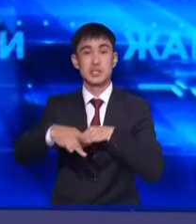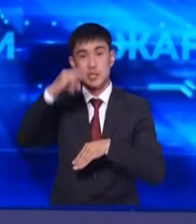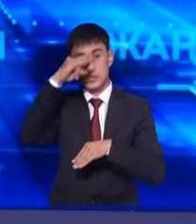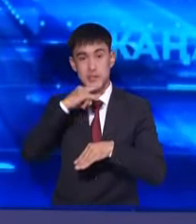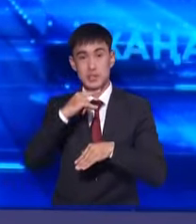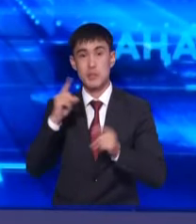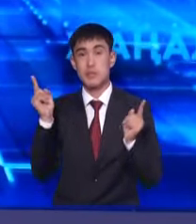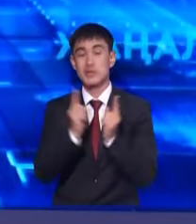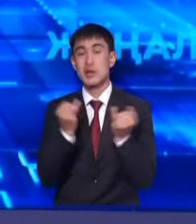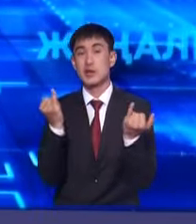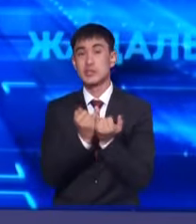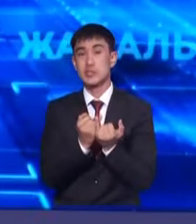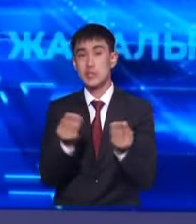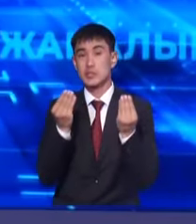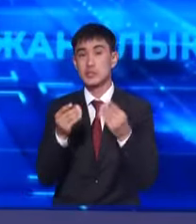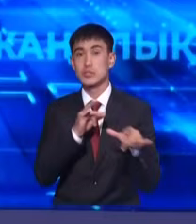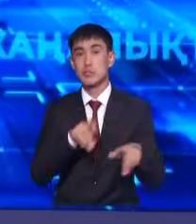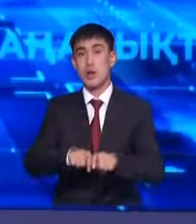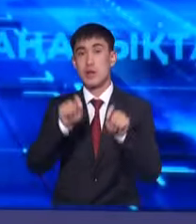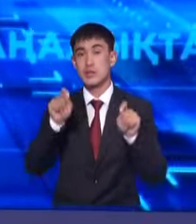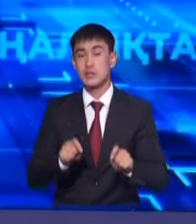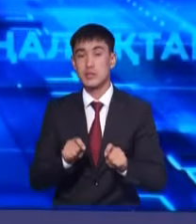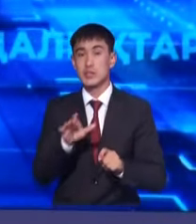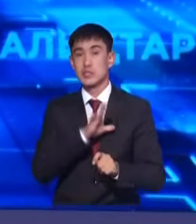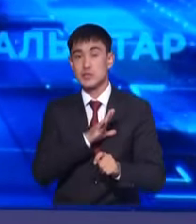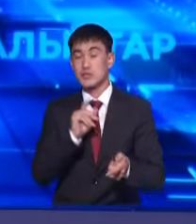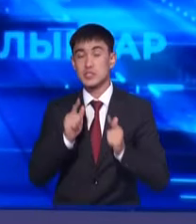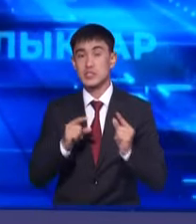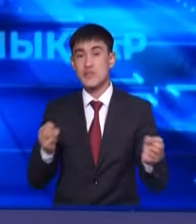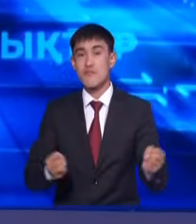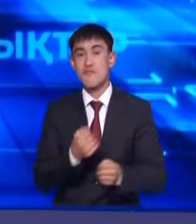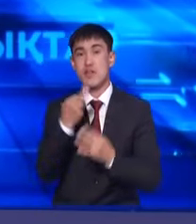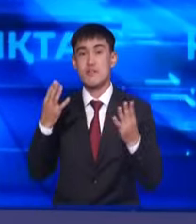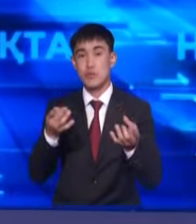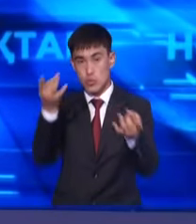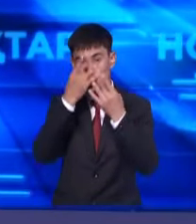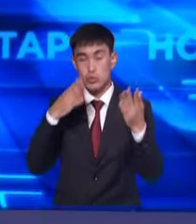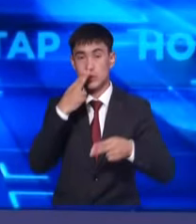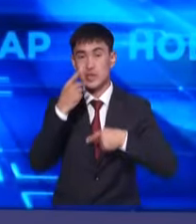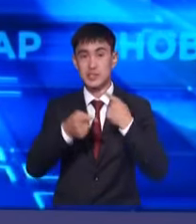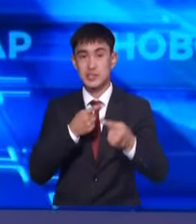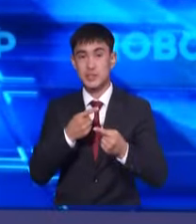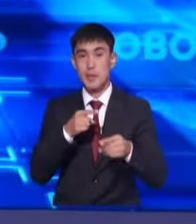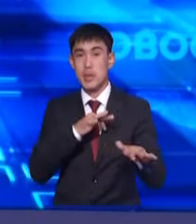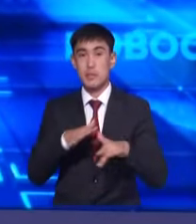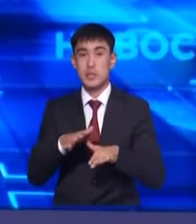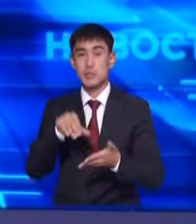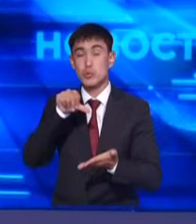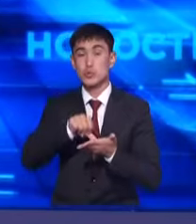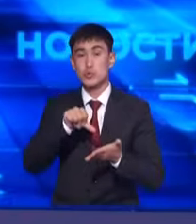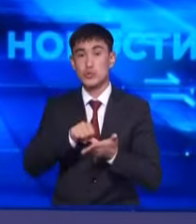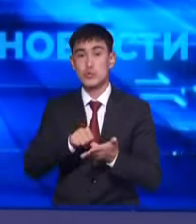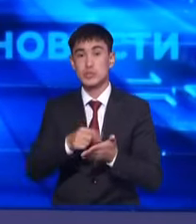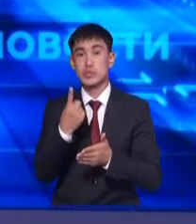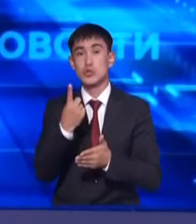Казахстана приветствовала гостей грандиозной церемонии открытия, ставшей настоящим фейерверком культуры и традиций. На мероприятии